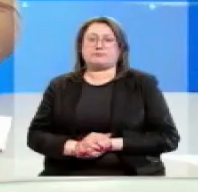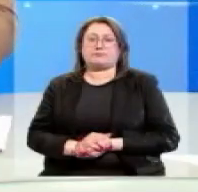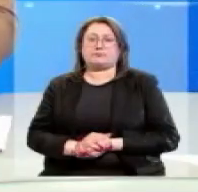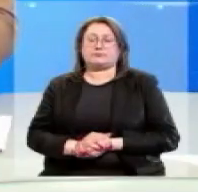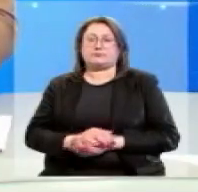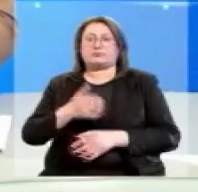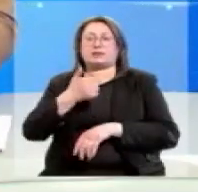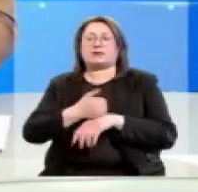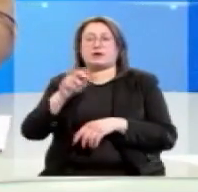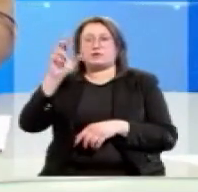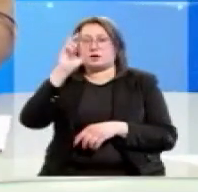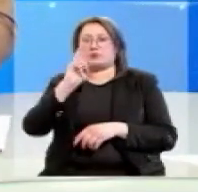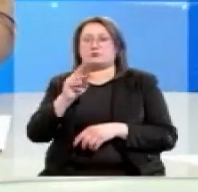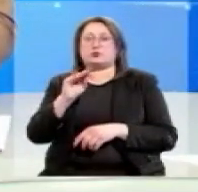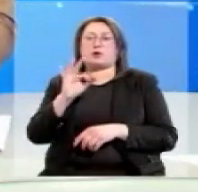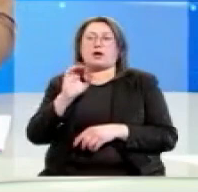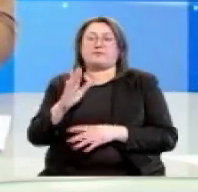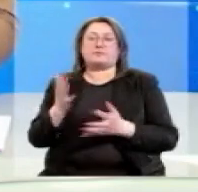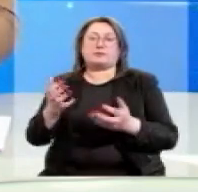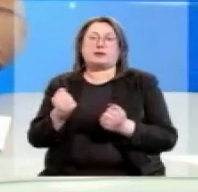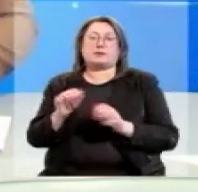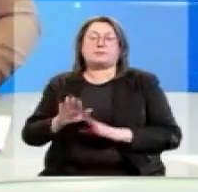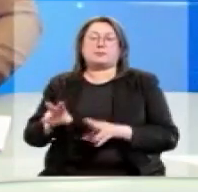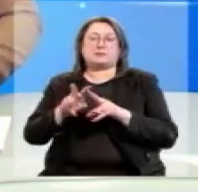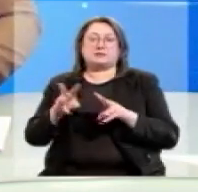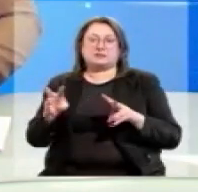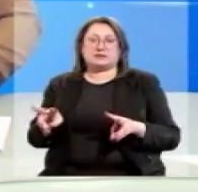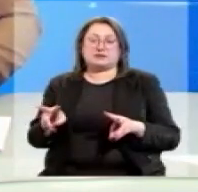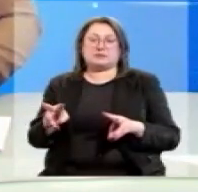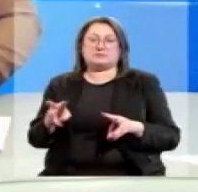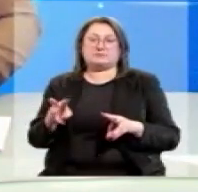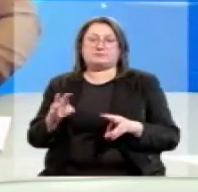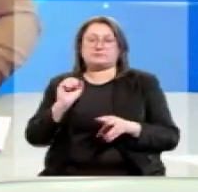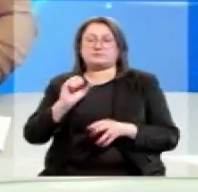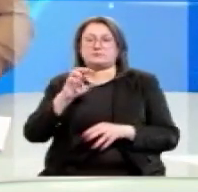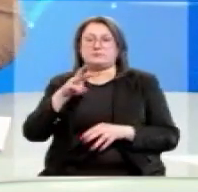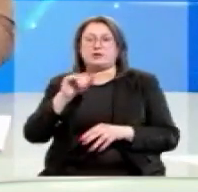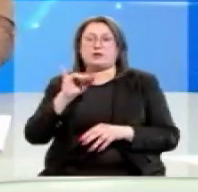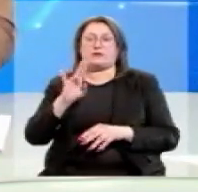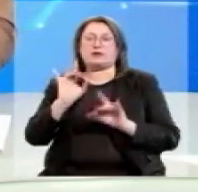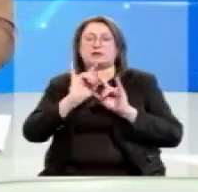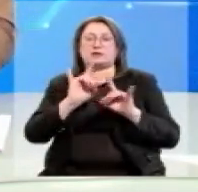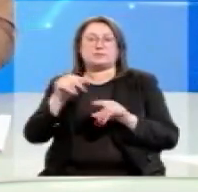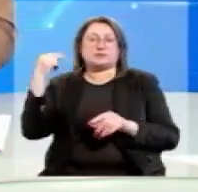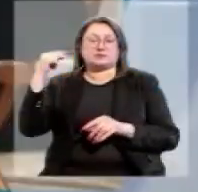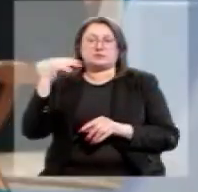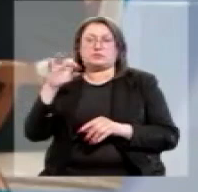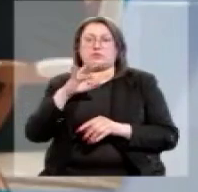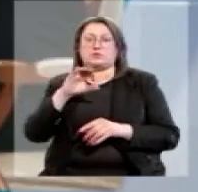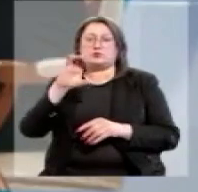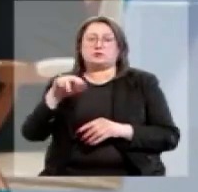Мемлекет басшысы Қасым-Жомарт Тоқаев премьер-министрді қабылдады. Әлихан Смайылов президентке еліміздің әлеуметтік-экономикалық дамуы